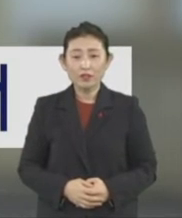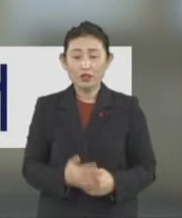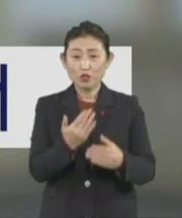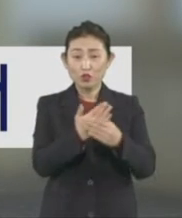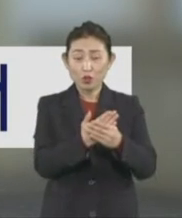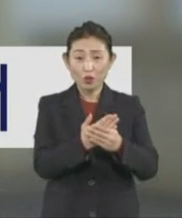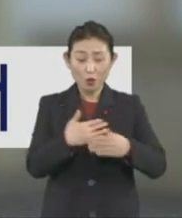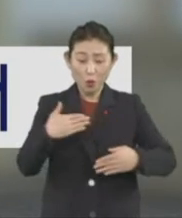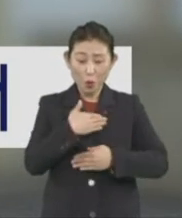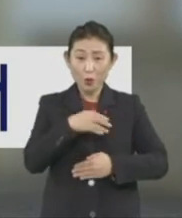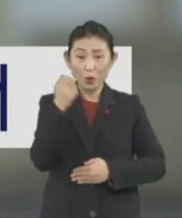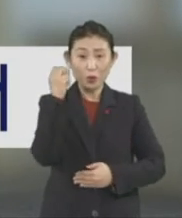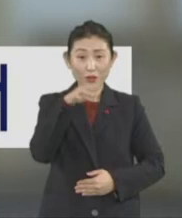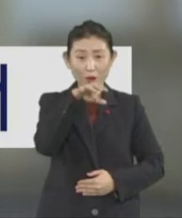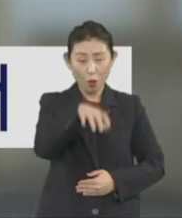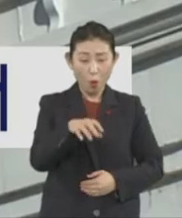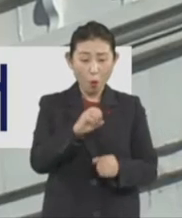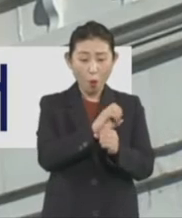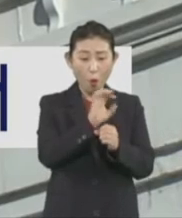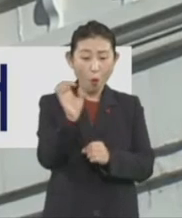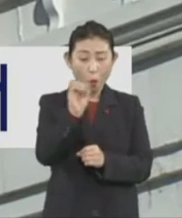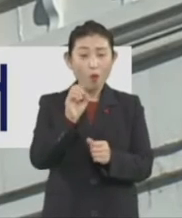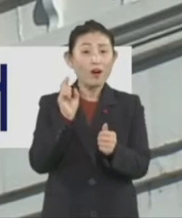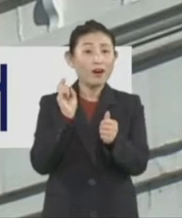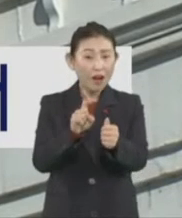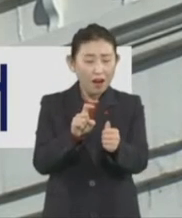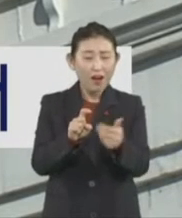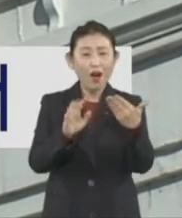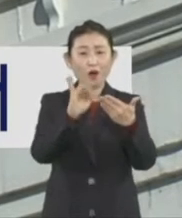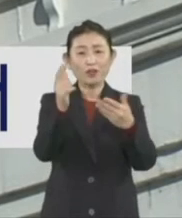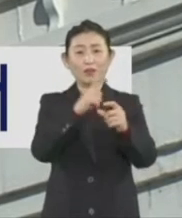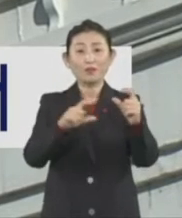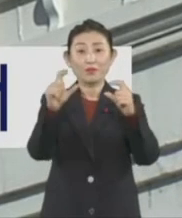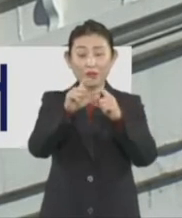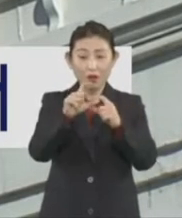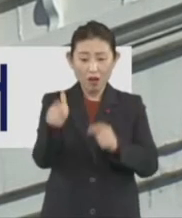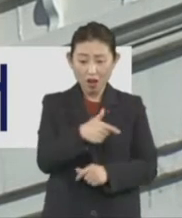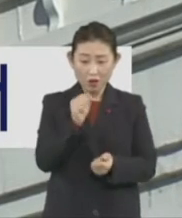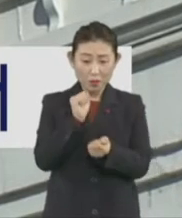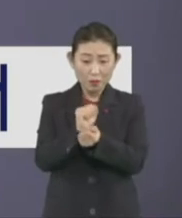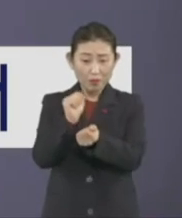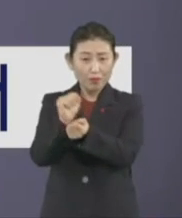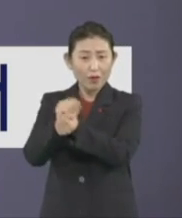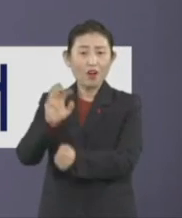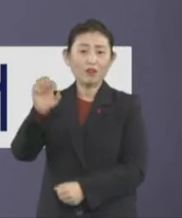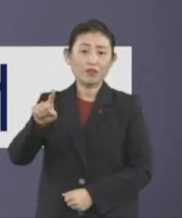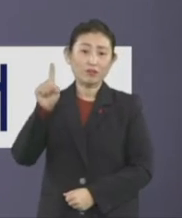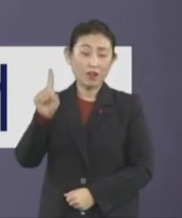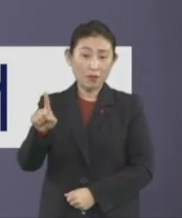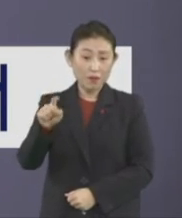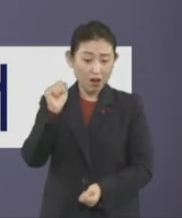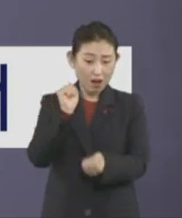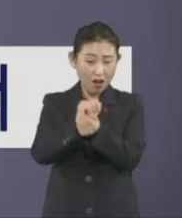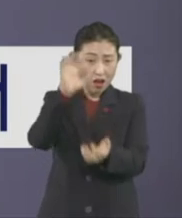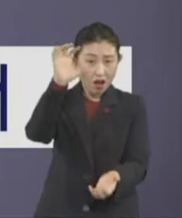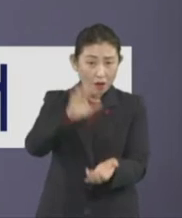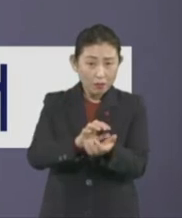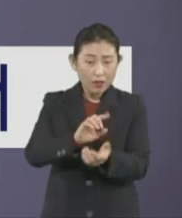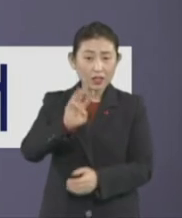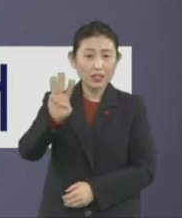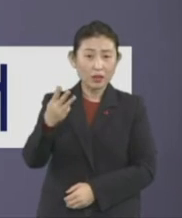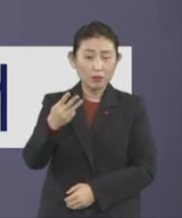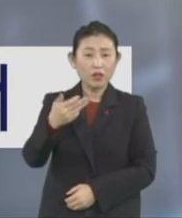유성구 운천 호텔 관련 우미 그런 감염자가 운명 추가되는 등 하루 사이 31명 확인 데 누적 감염자가